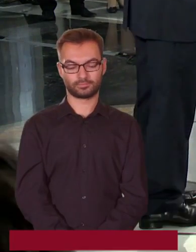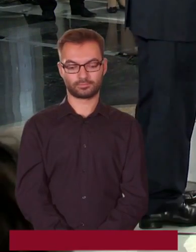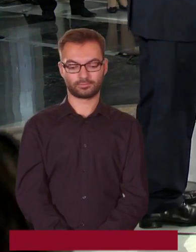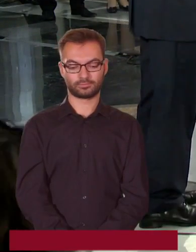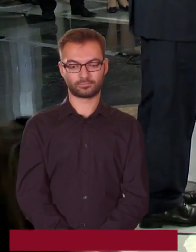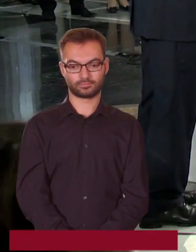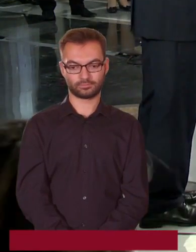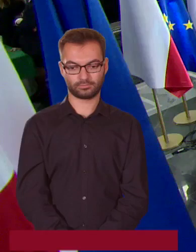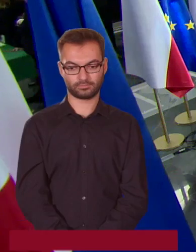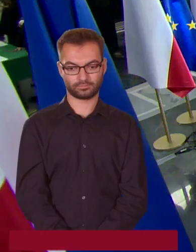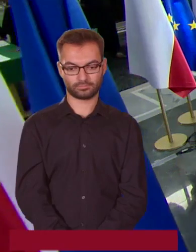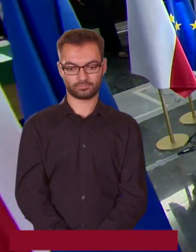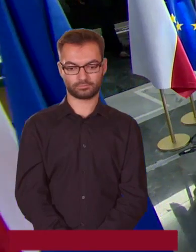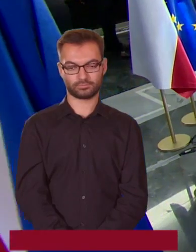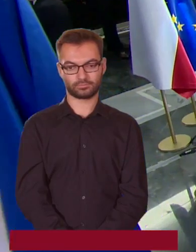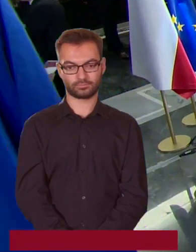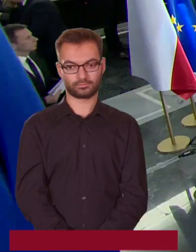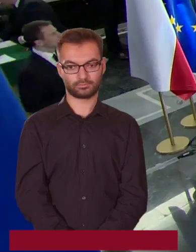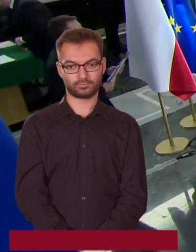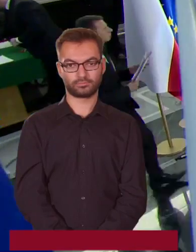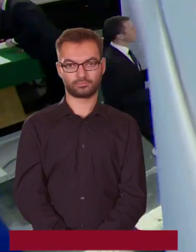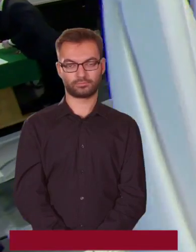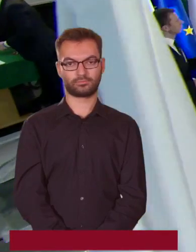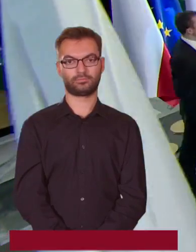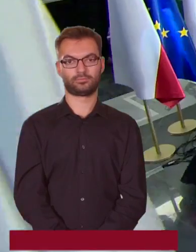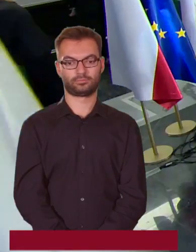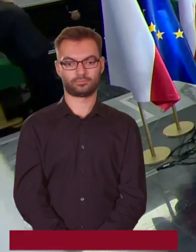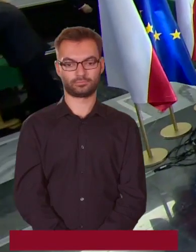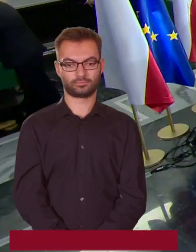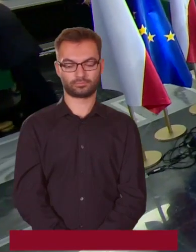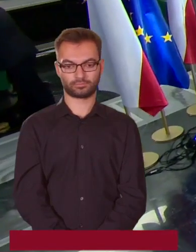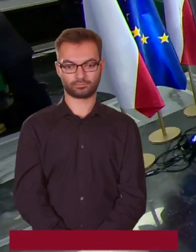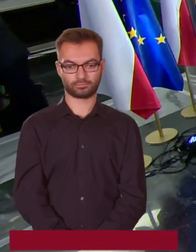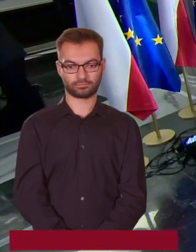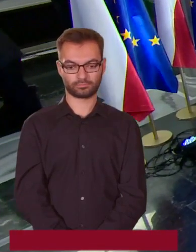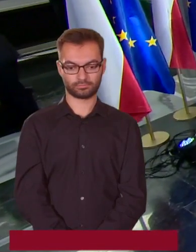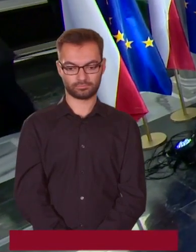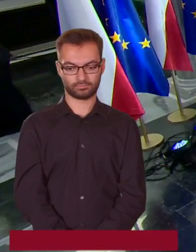Poproszę pana Leonarda Seweryna Krasulskiego.